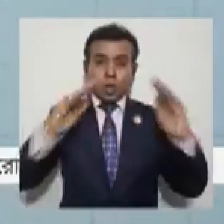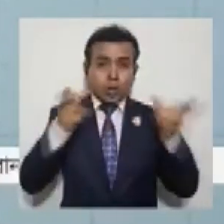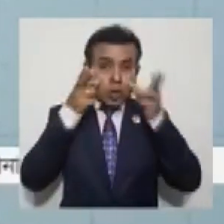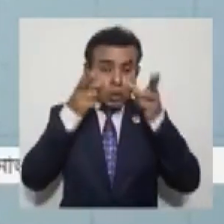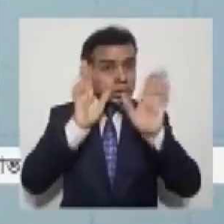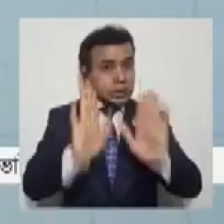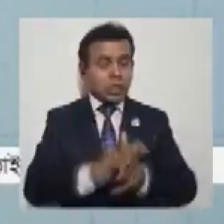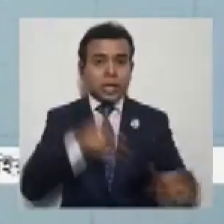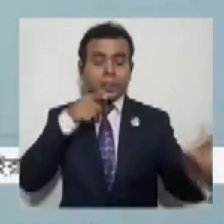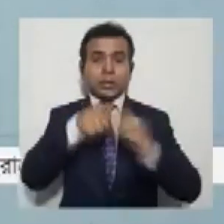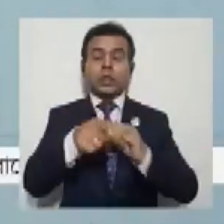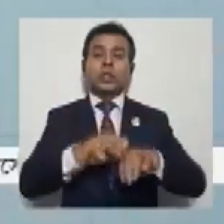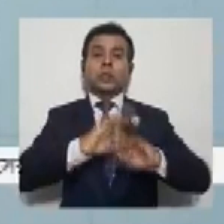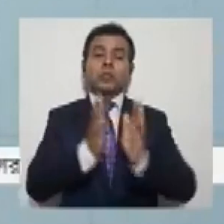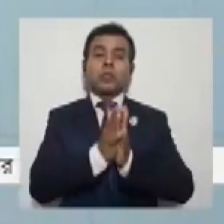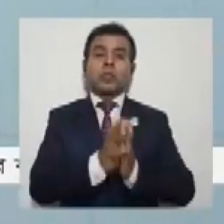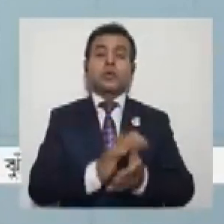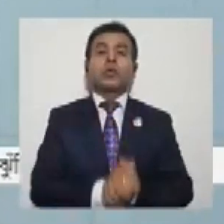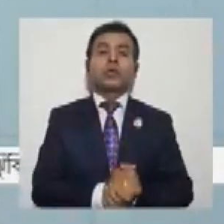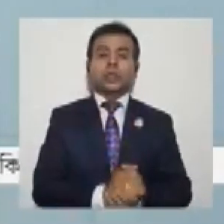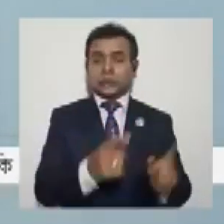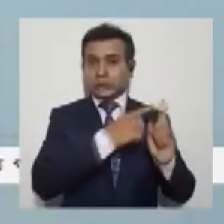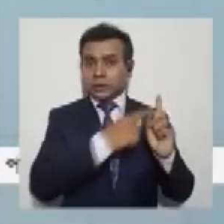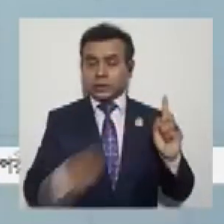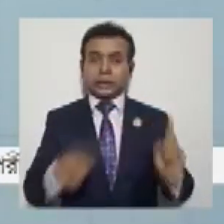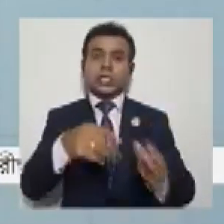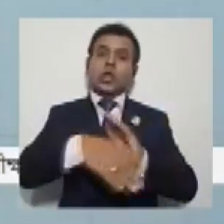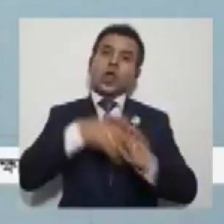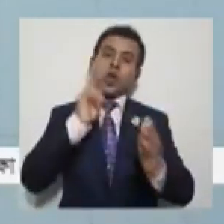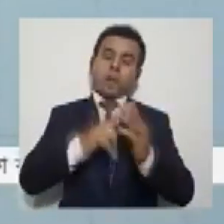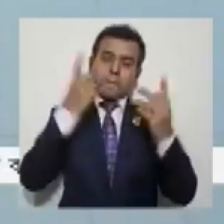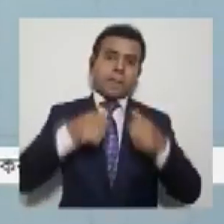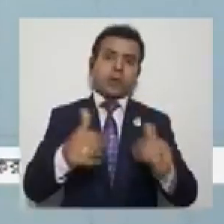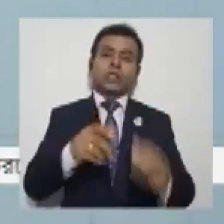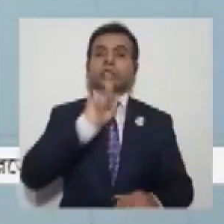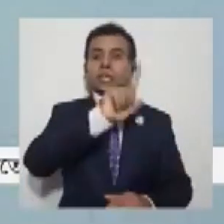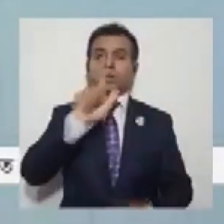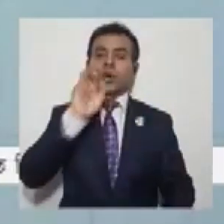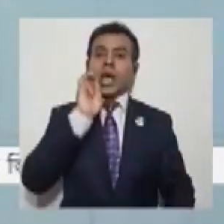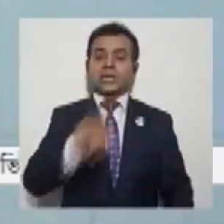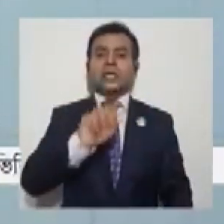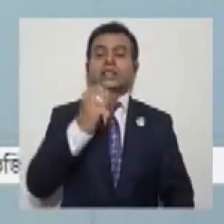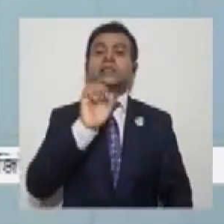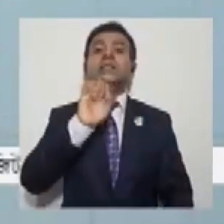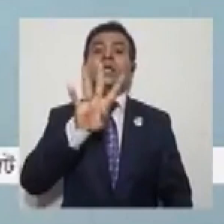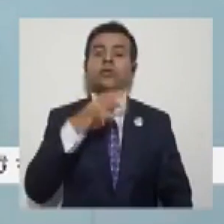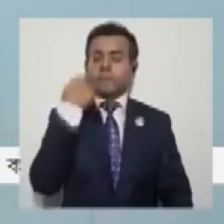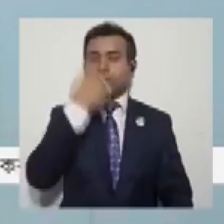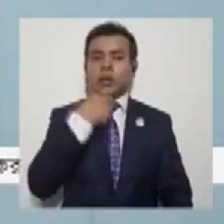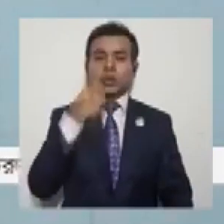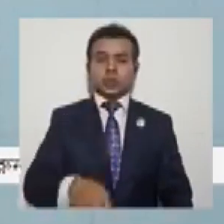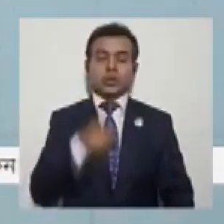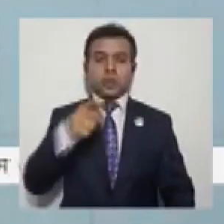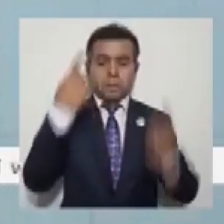পেয়েছেন 77,004 জন। যারা, এখানে আমি উল্লেখ করতে চাই, যারা কোয়ারেন্টাইন থেকে ছাড় পেয়েছেন তারা সম্পূর্ণ সুস্থ